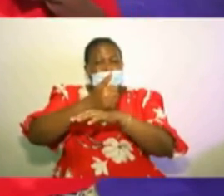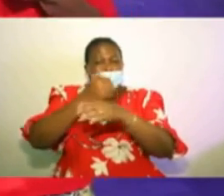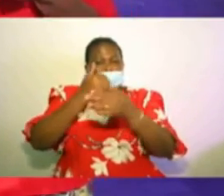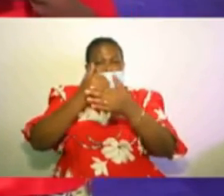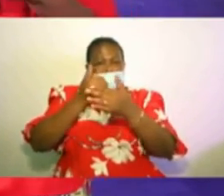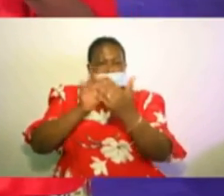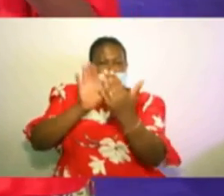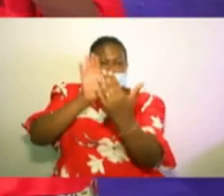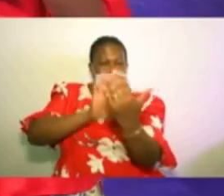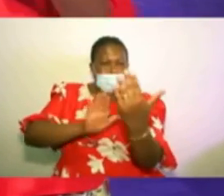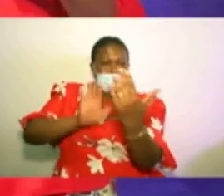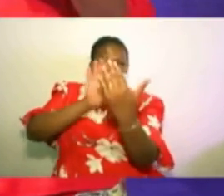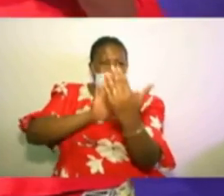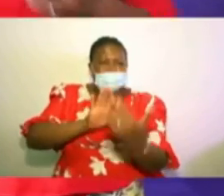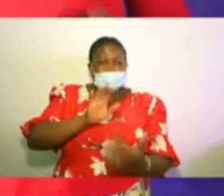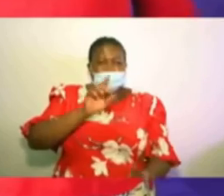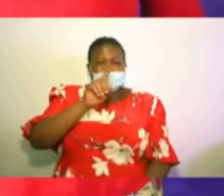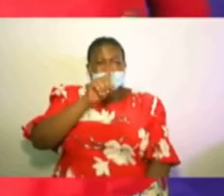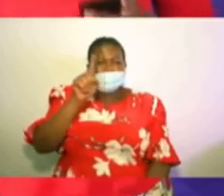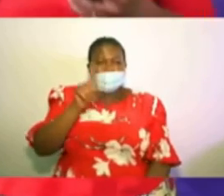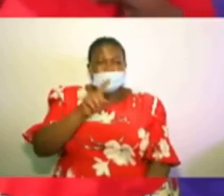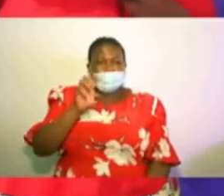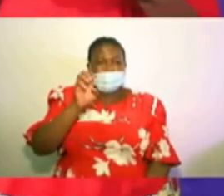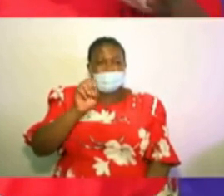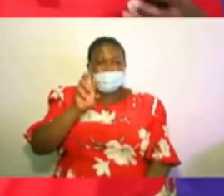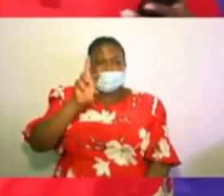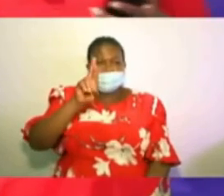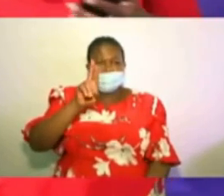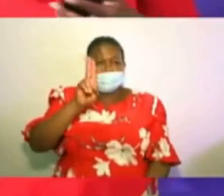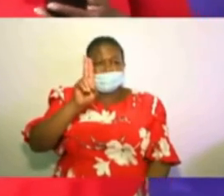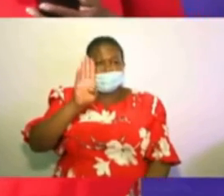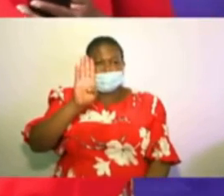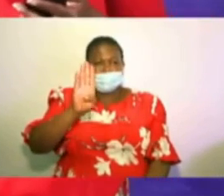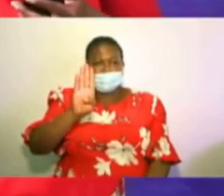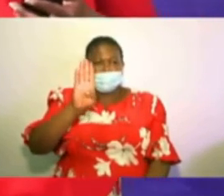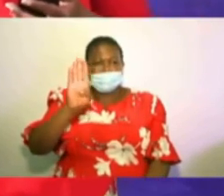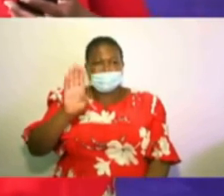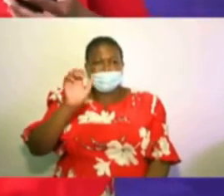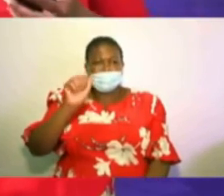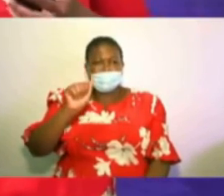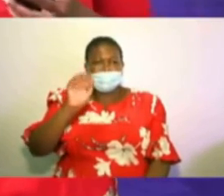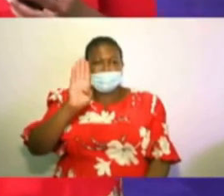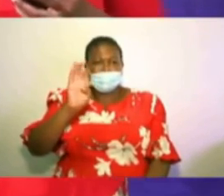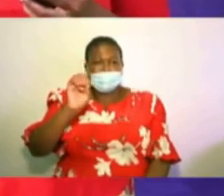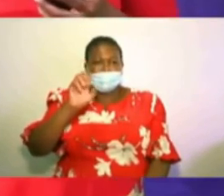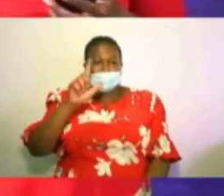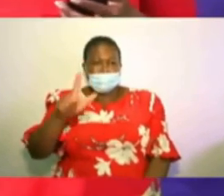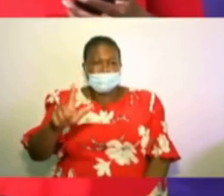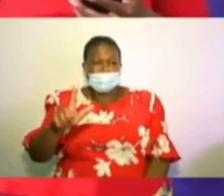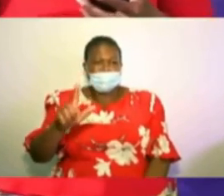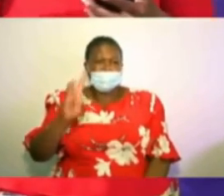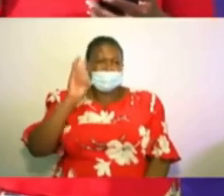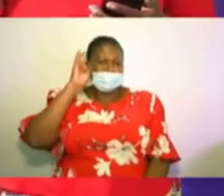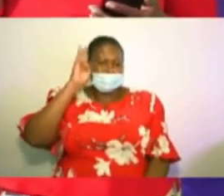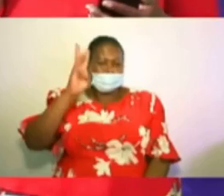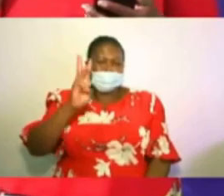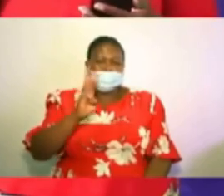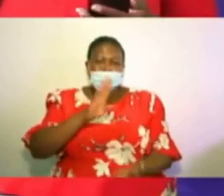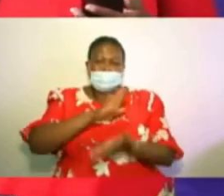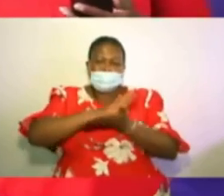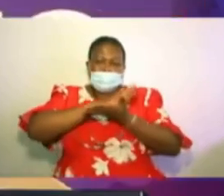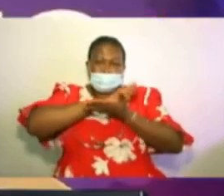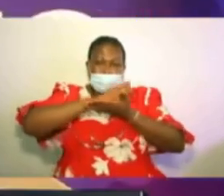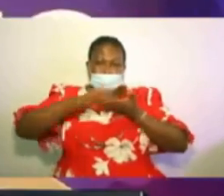level ground. Devant Zerubbabel, tu seras aplani. Church of Pentecost. Église